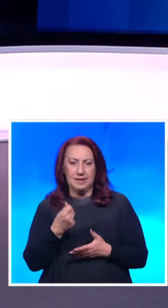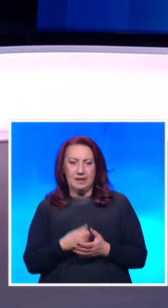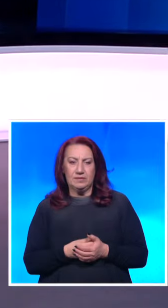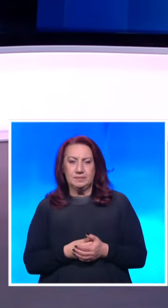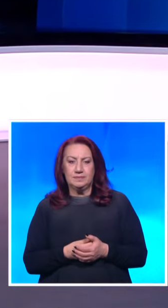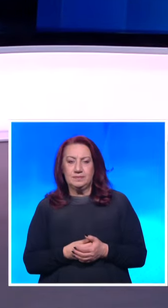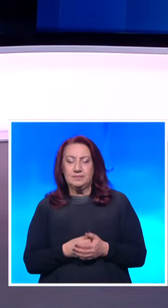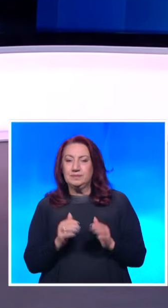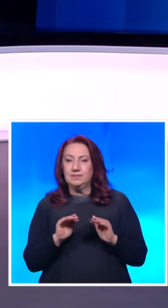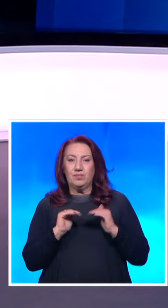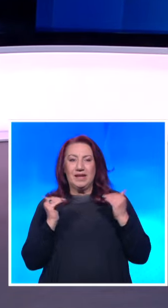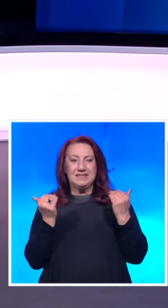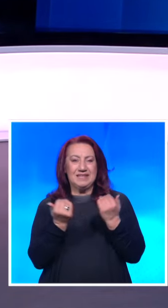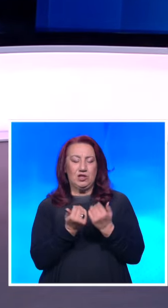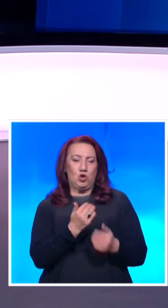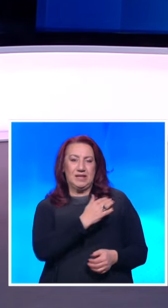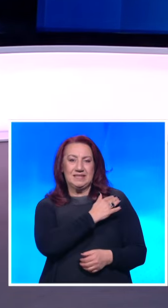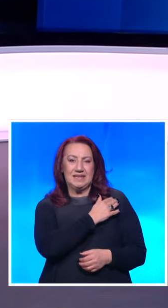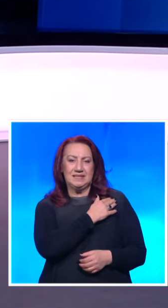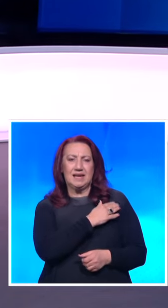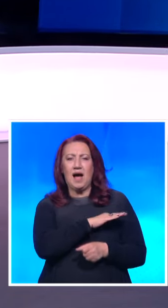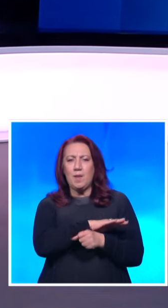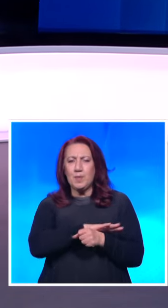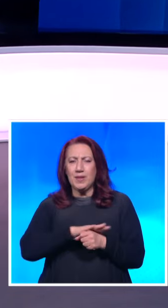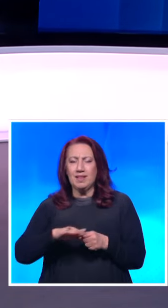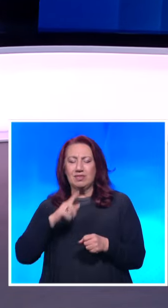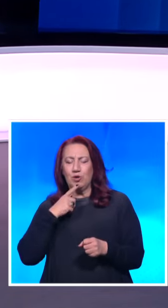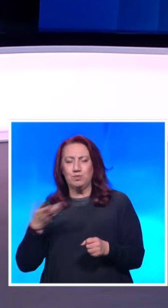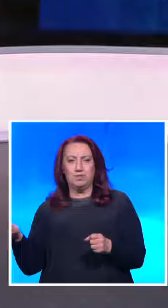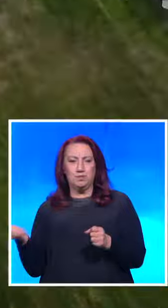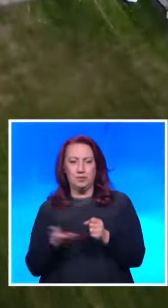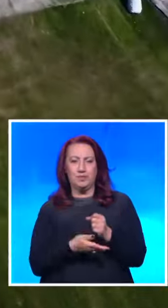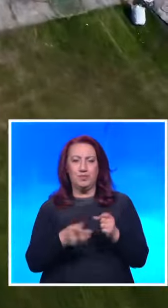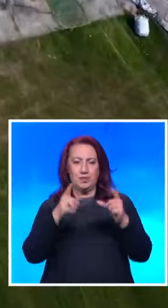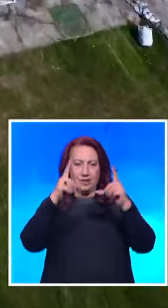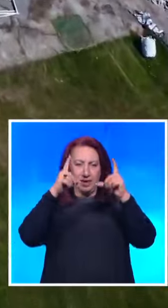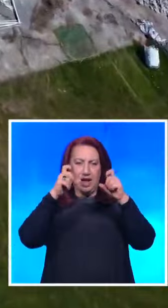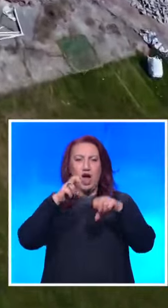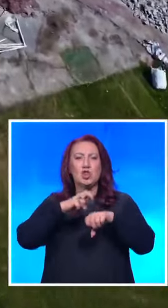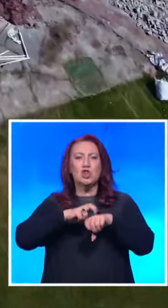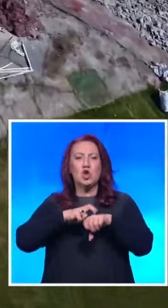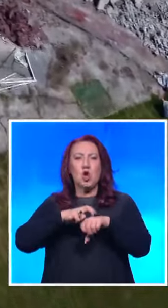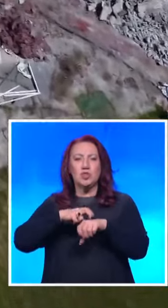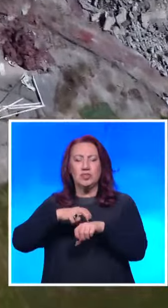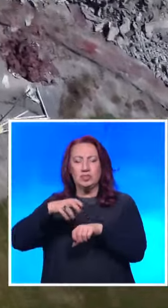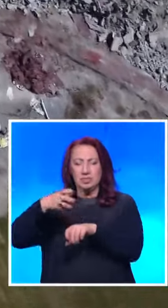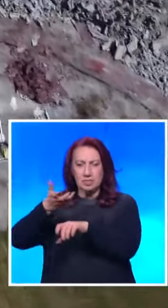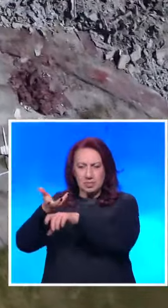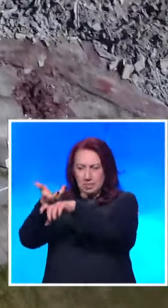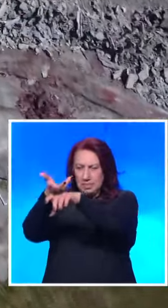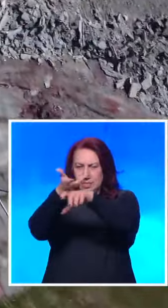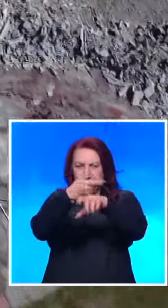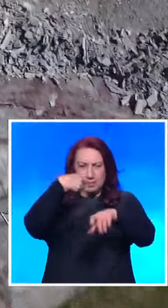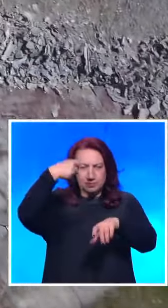Стадионът на ЦСКА Българска армия вече е изцяло разрушен. Това показват кадри от дрон, заснети 3 седмици след старта на реконструкцията